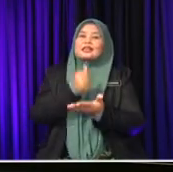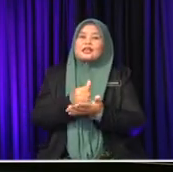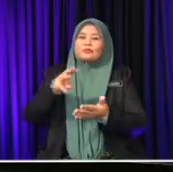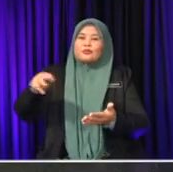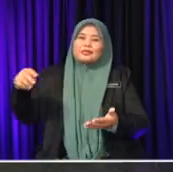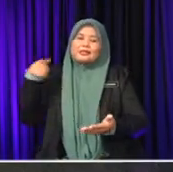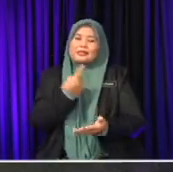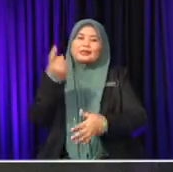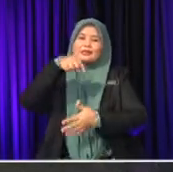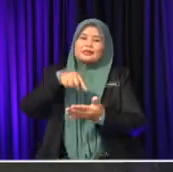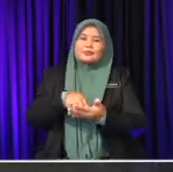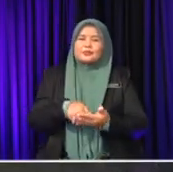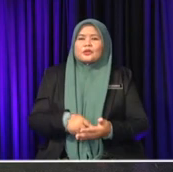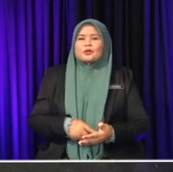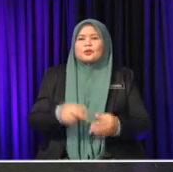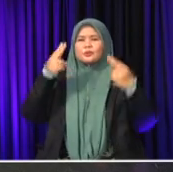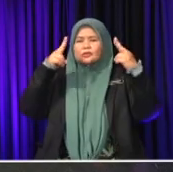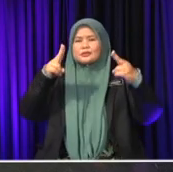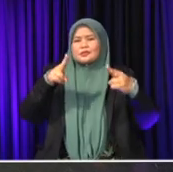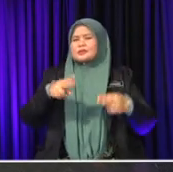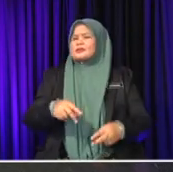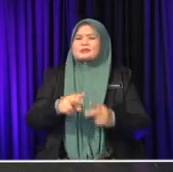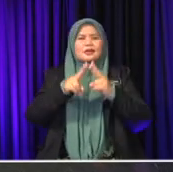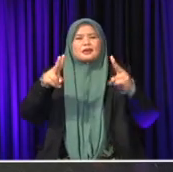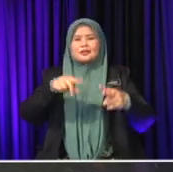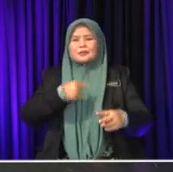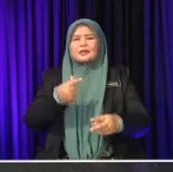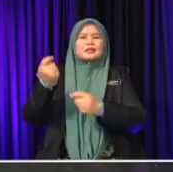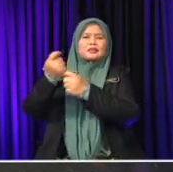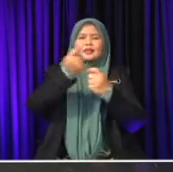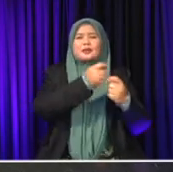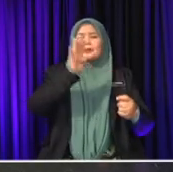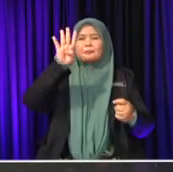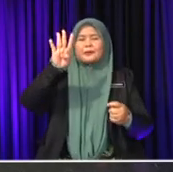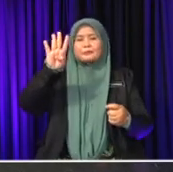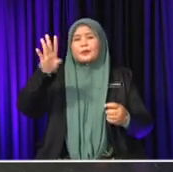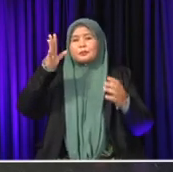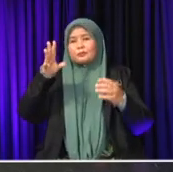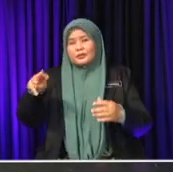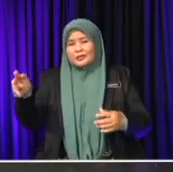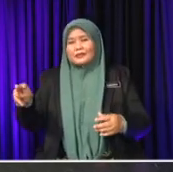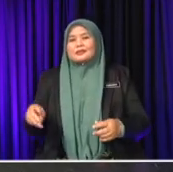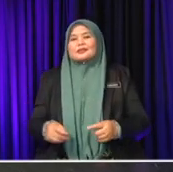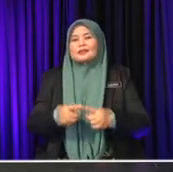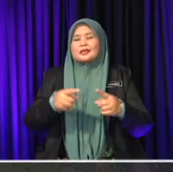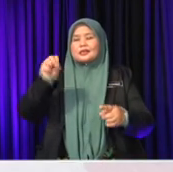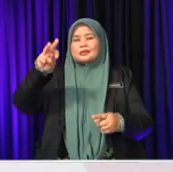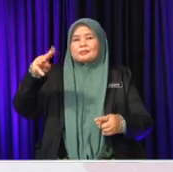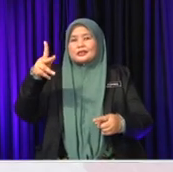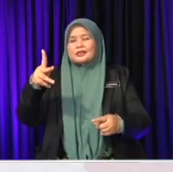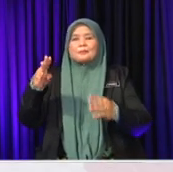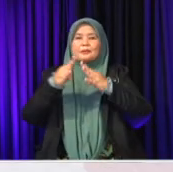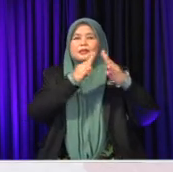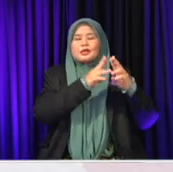sebenarnya Ustadzah sangat-sangat gembira tanya ucapkan kepada keempat-empat murid dari smg Bandar Utama